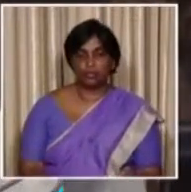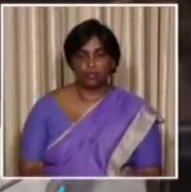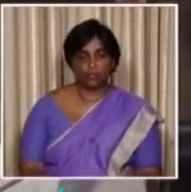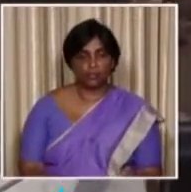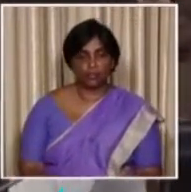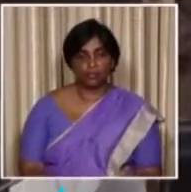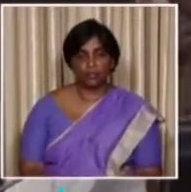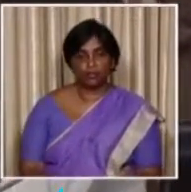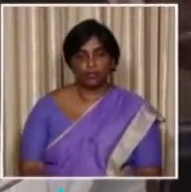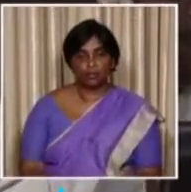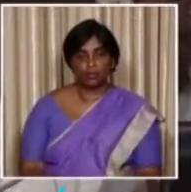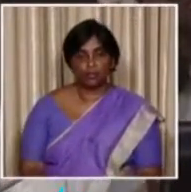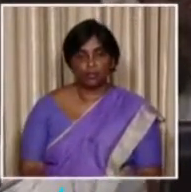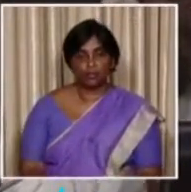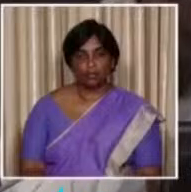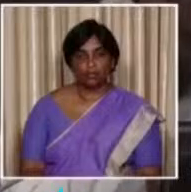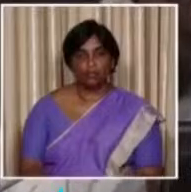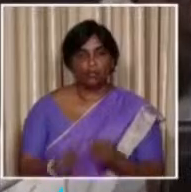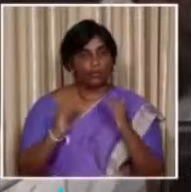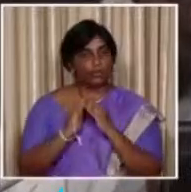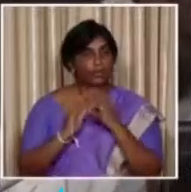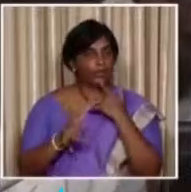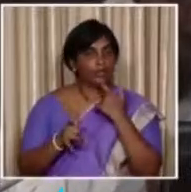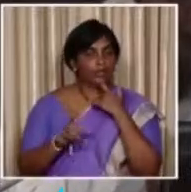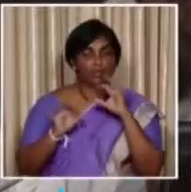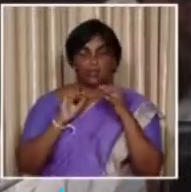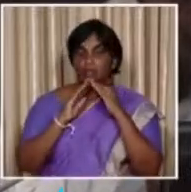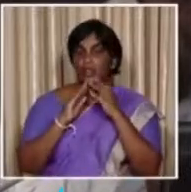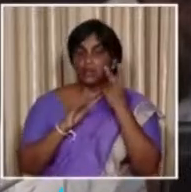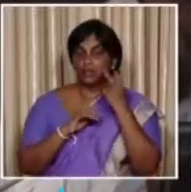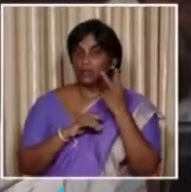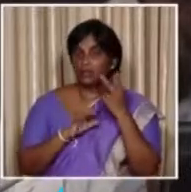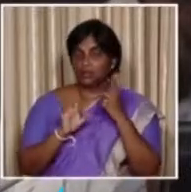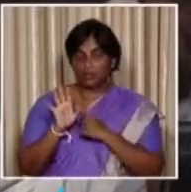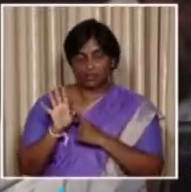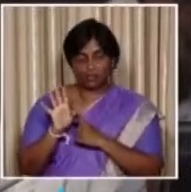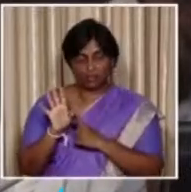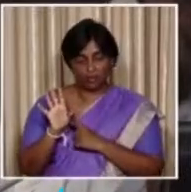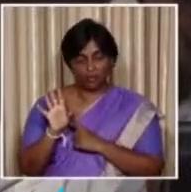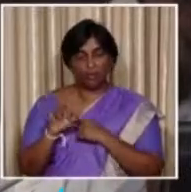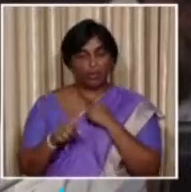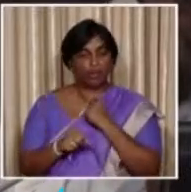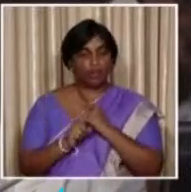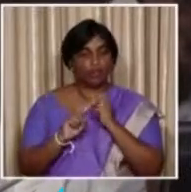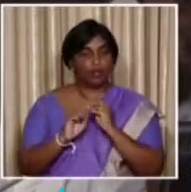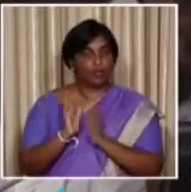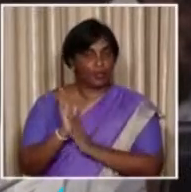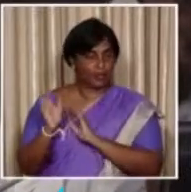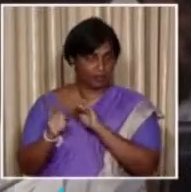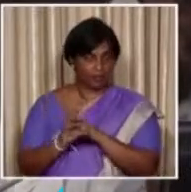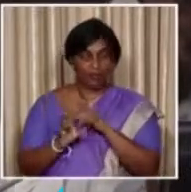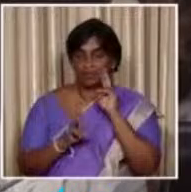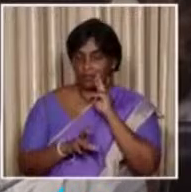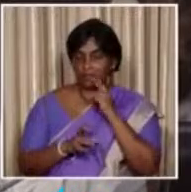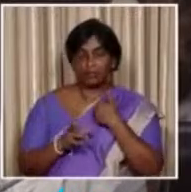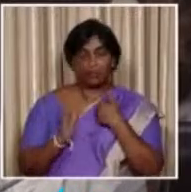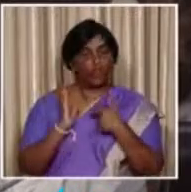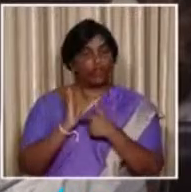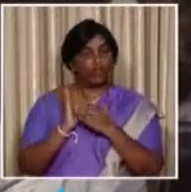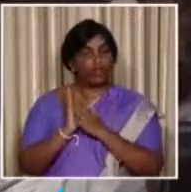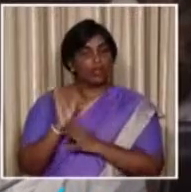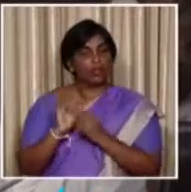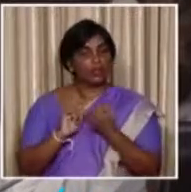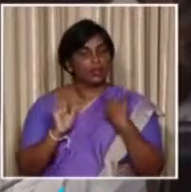මේ වගේම අනිත් එක තමයි වතුකරේ නිවාස. අපි 2002 ආණ්ඩුවේදී මේ මෙතුමා අගමැති වෙලා ඉන්නකොට මමත් තොණ්ඩමන්